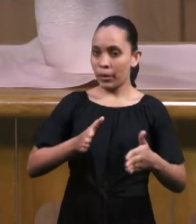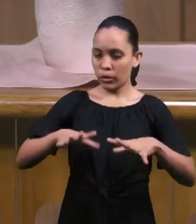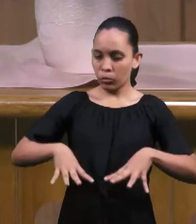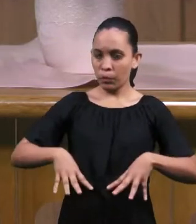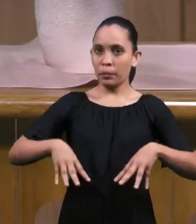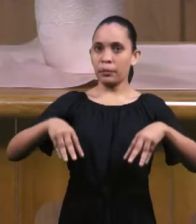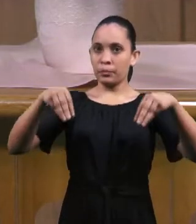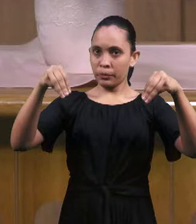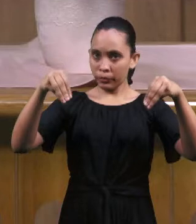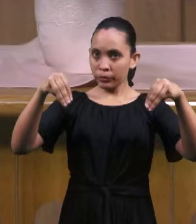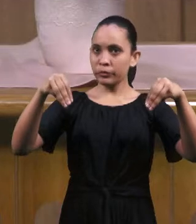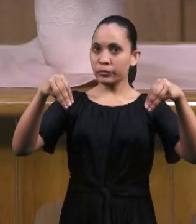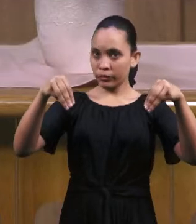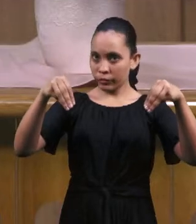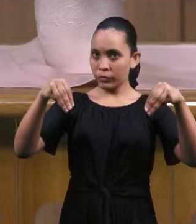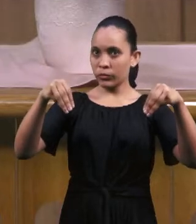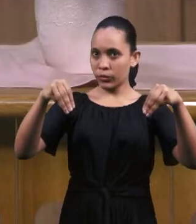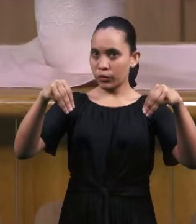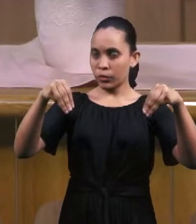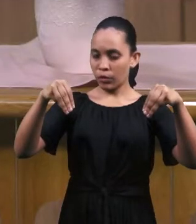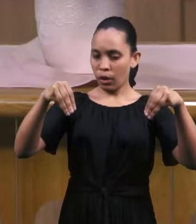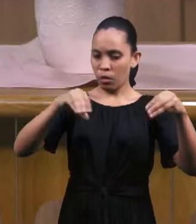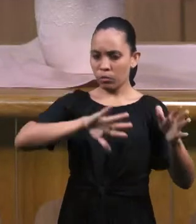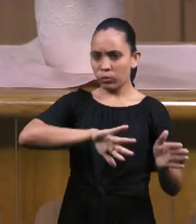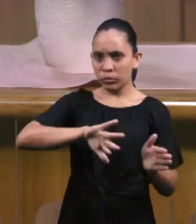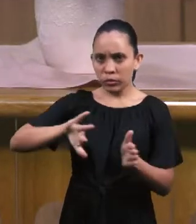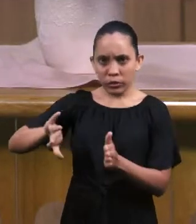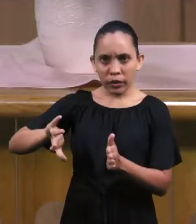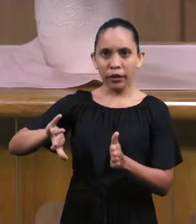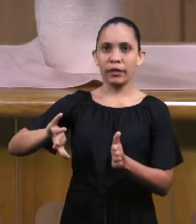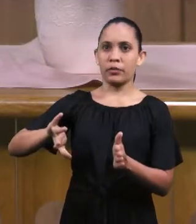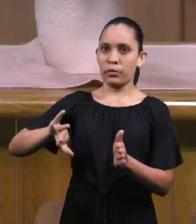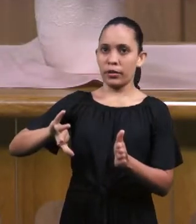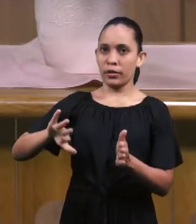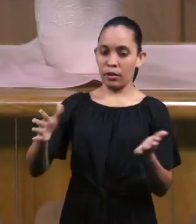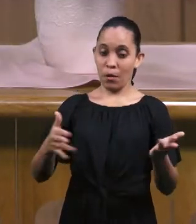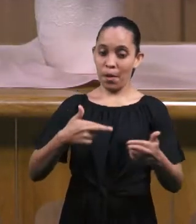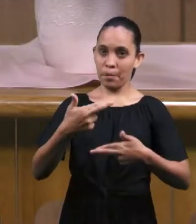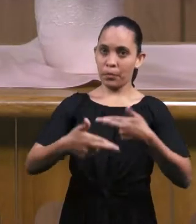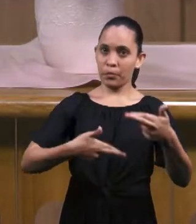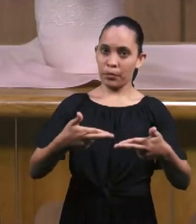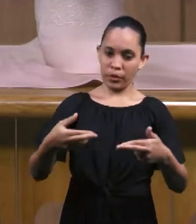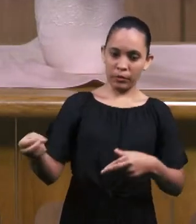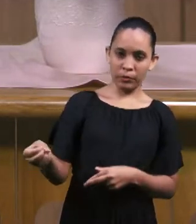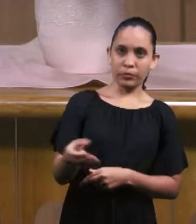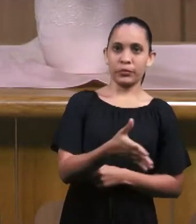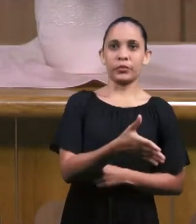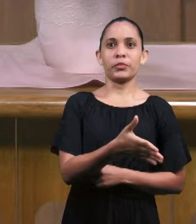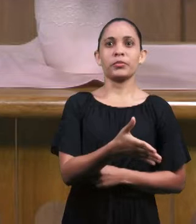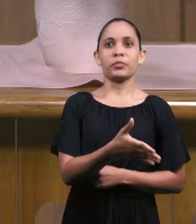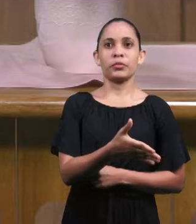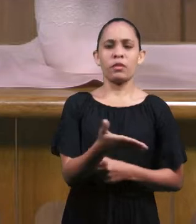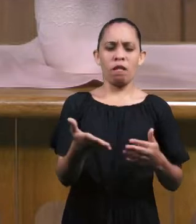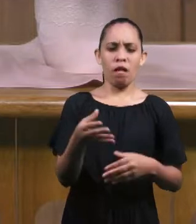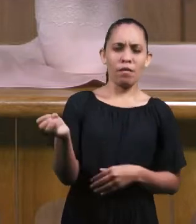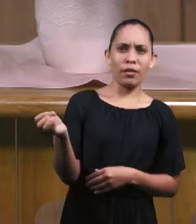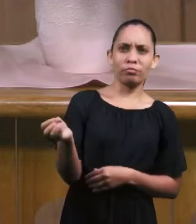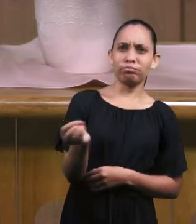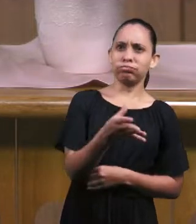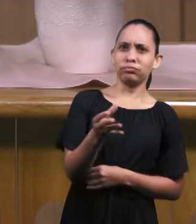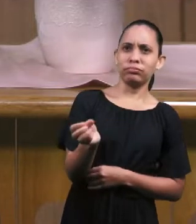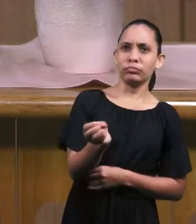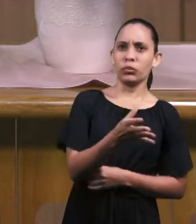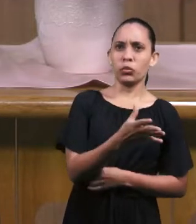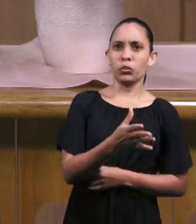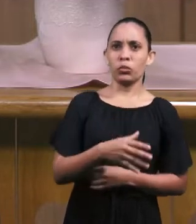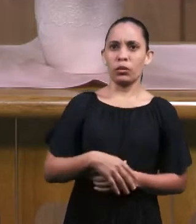médiévale, qui était obscure. Elle quitte l'obscurité et elle-même crée